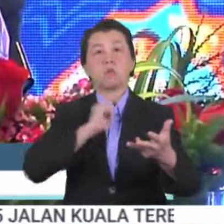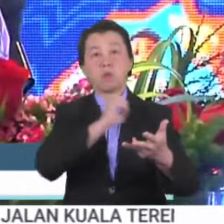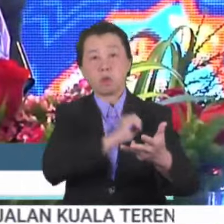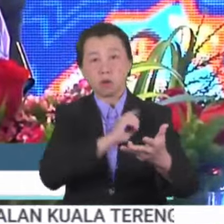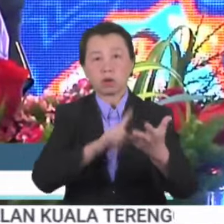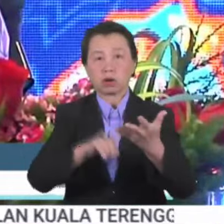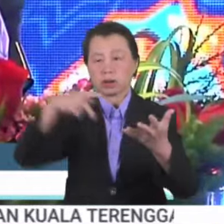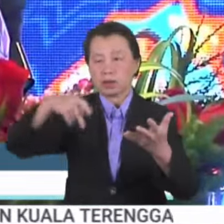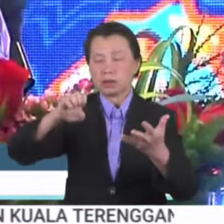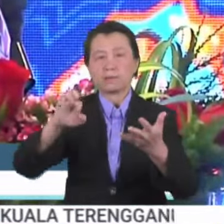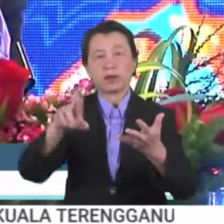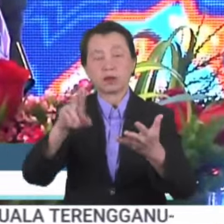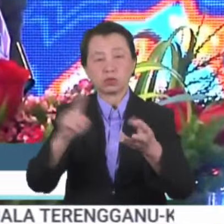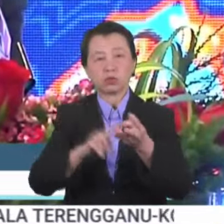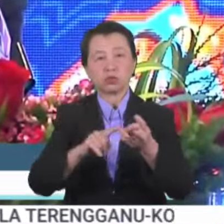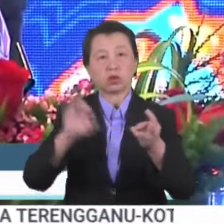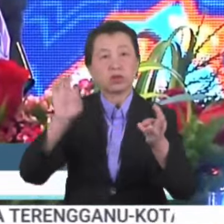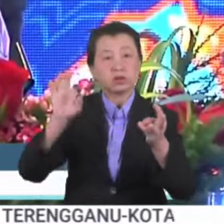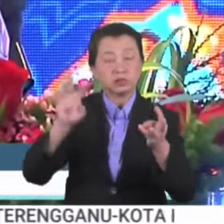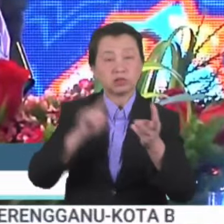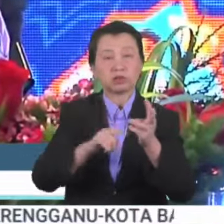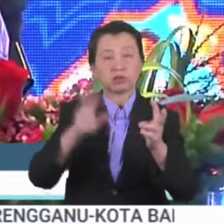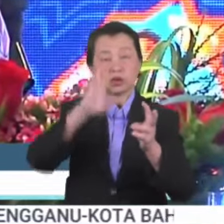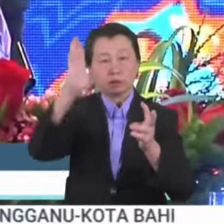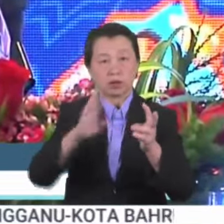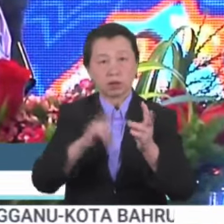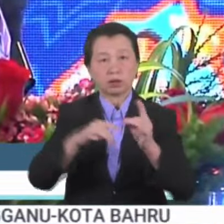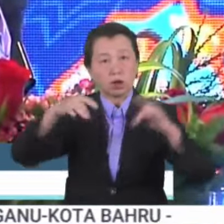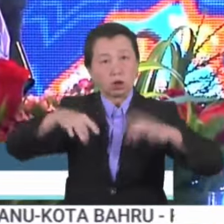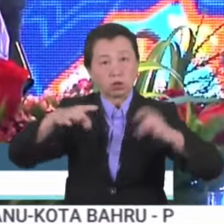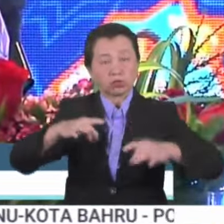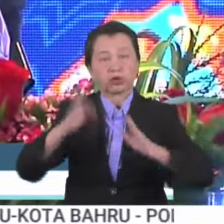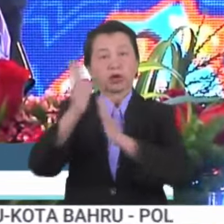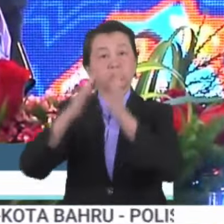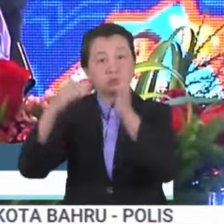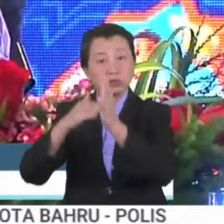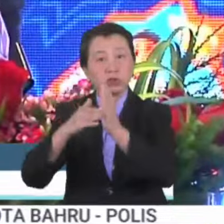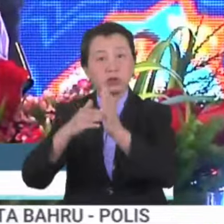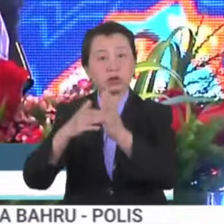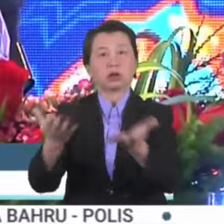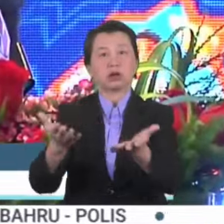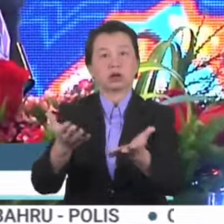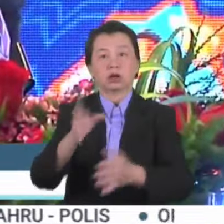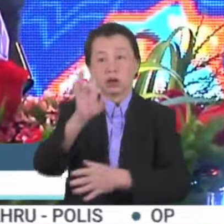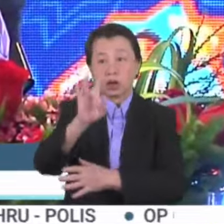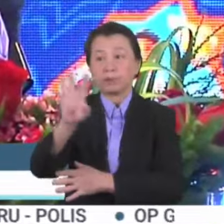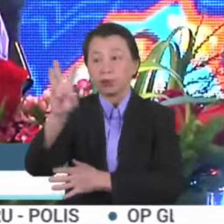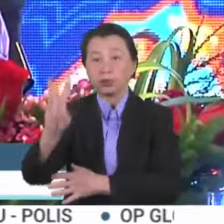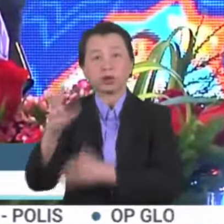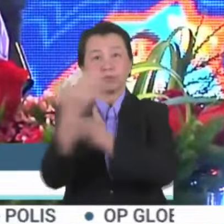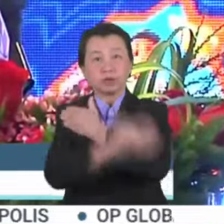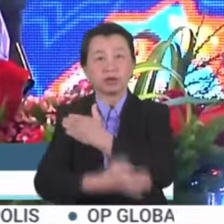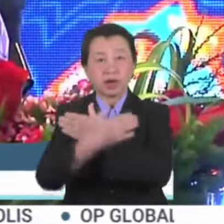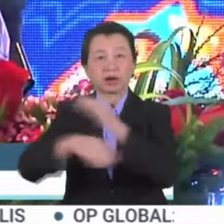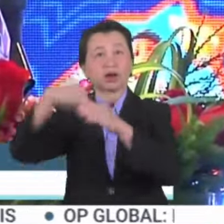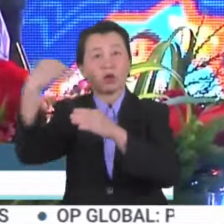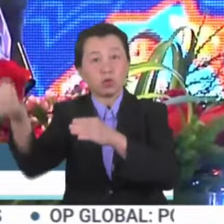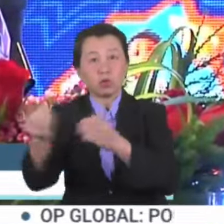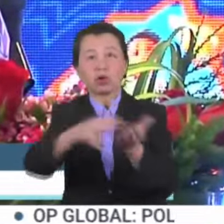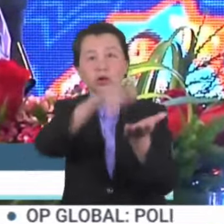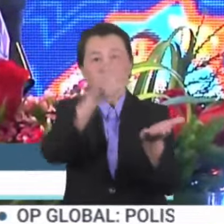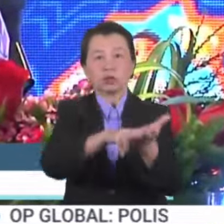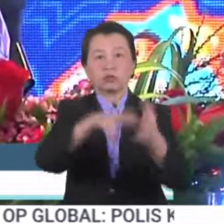even di Peru, di Chile, di Brazil, Australia, New Zealand. So 86 ini menyebabkan